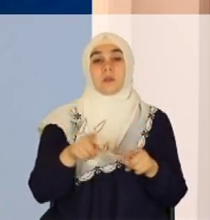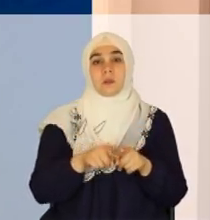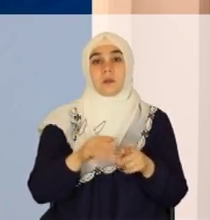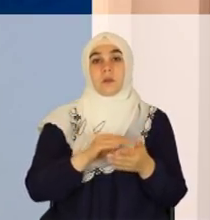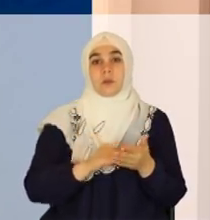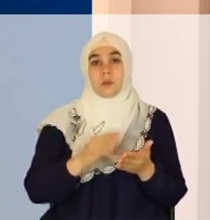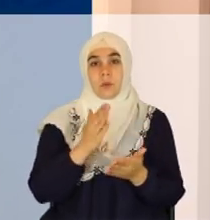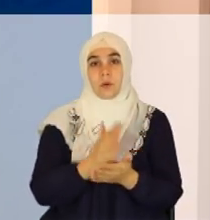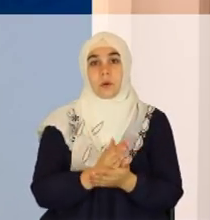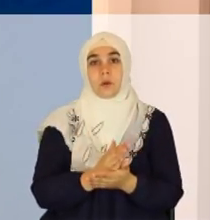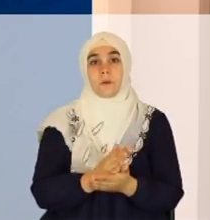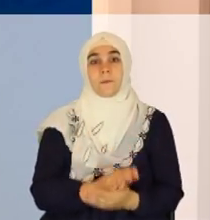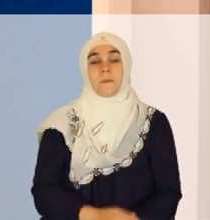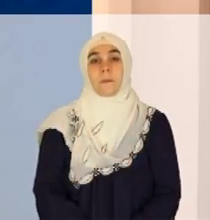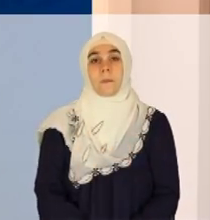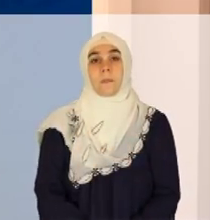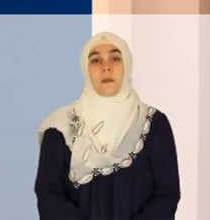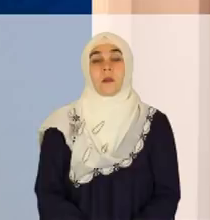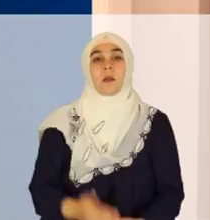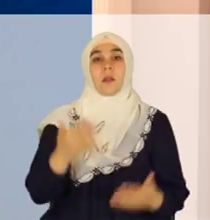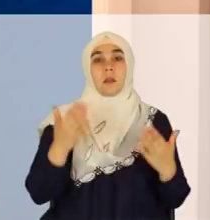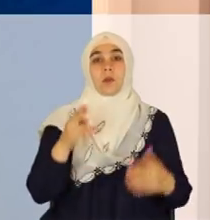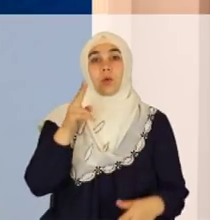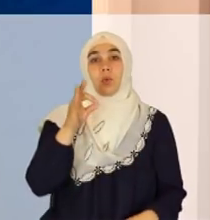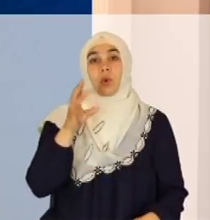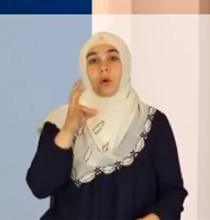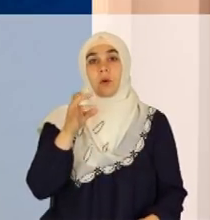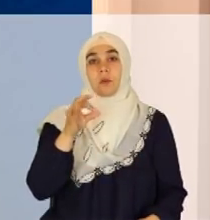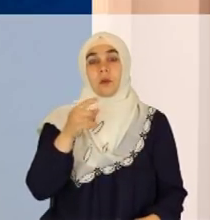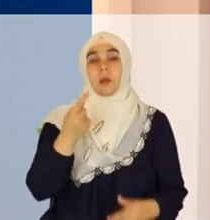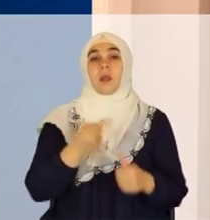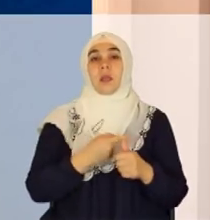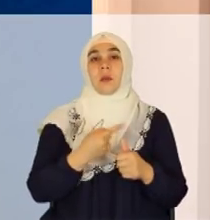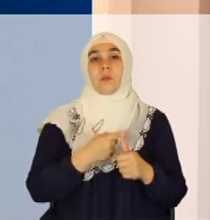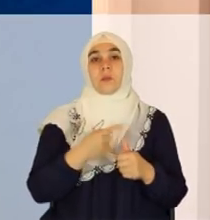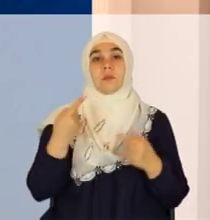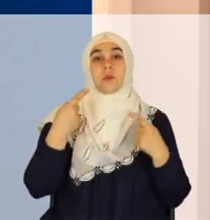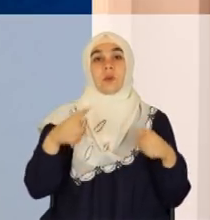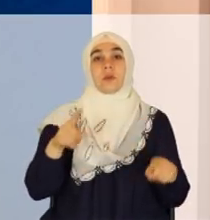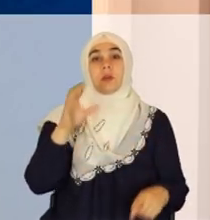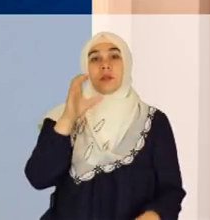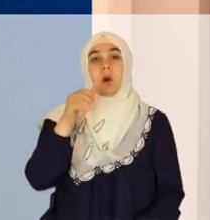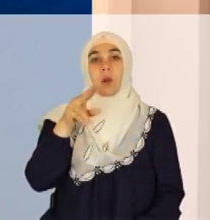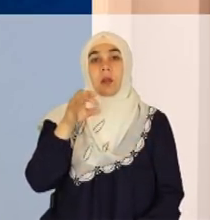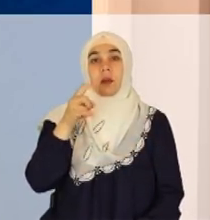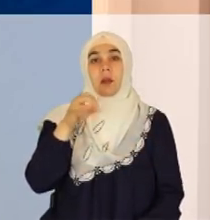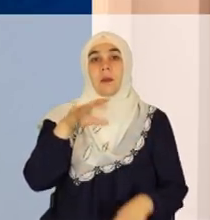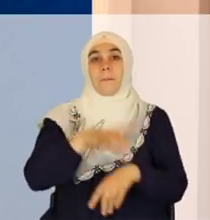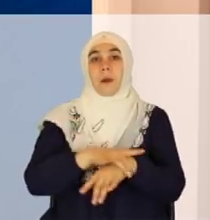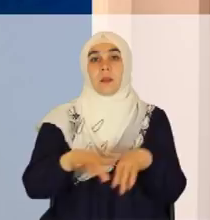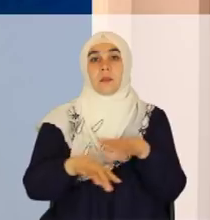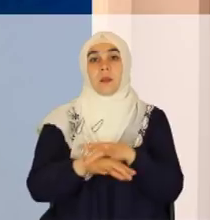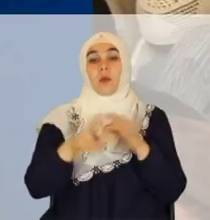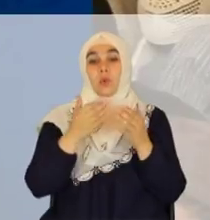hadisda kelgan. Lekin Qur'onda nomlari zikr qilmasdan solih banda degan